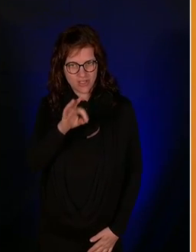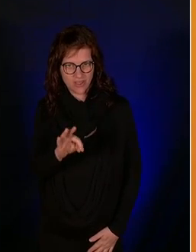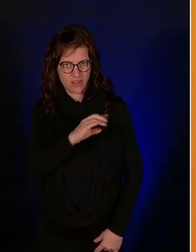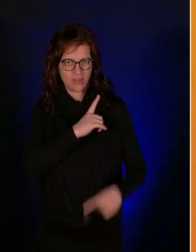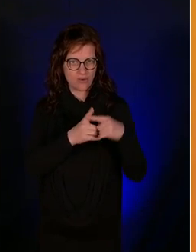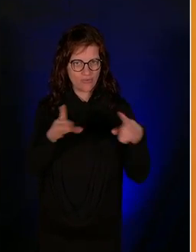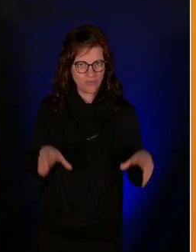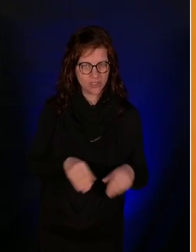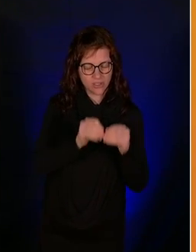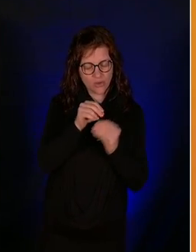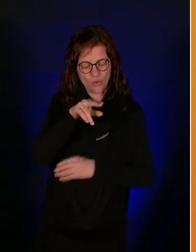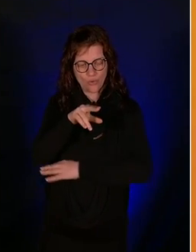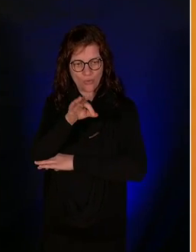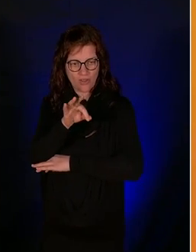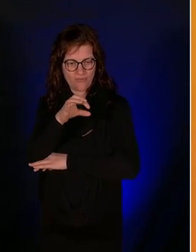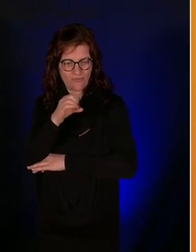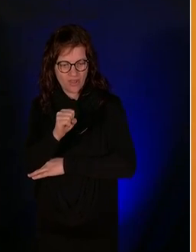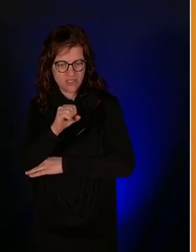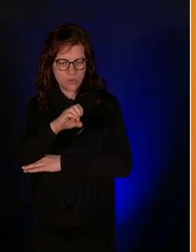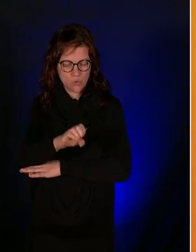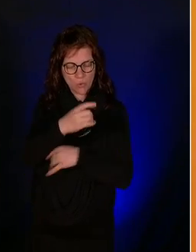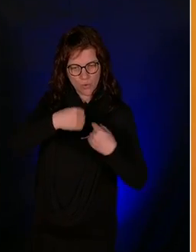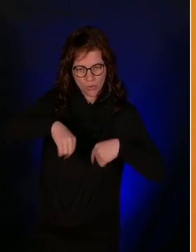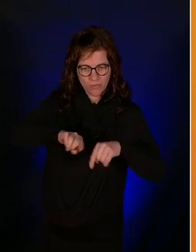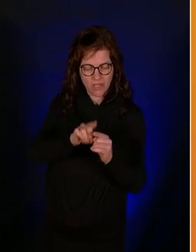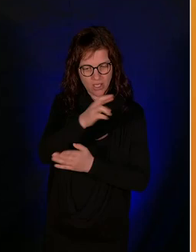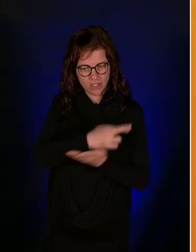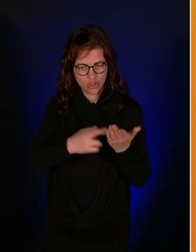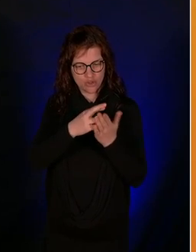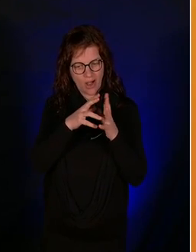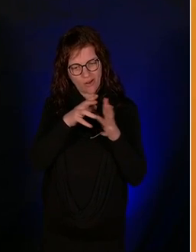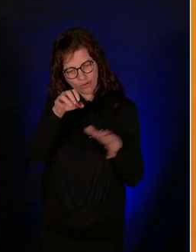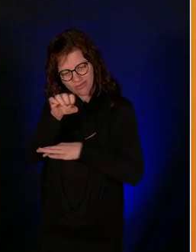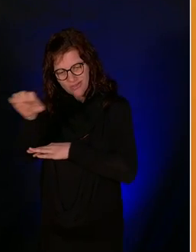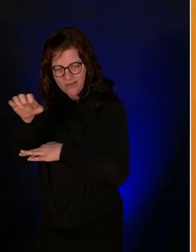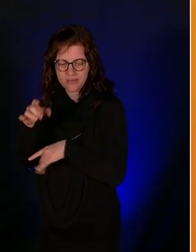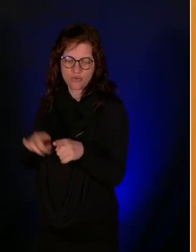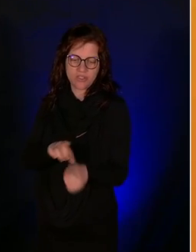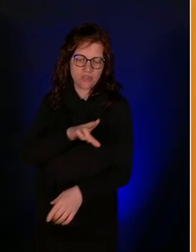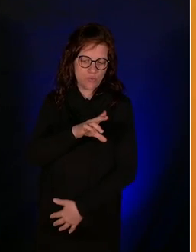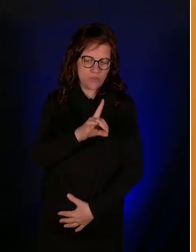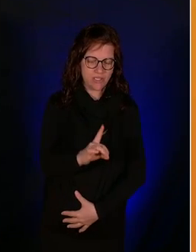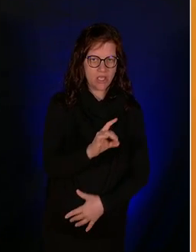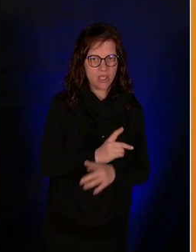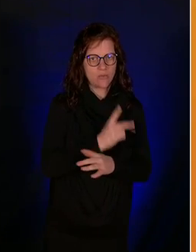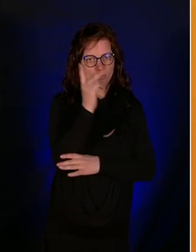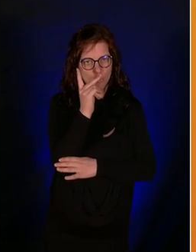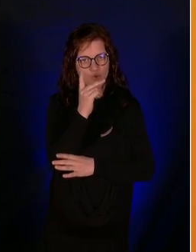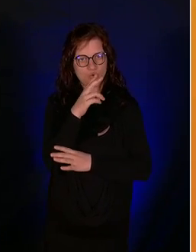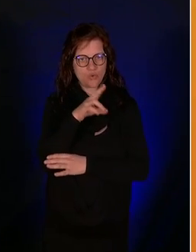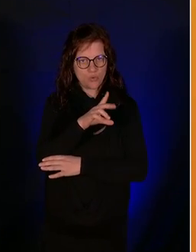Confédération, l'UFSE, le comité régional Grand Est et les UD, alors tout particulièrement